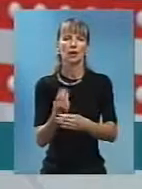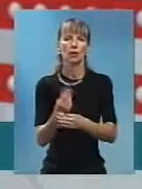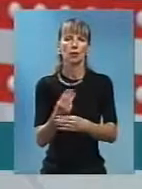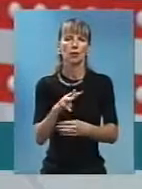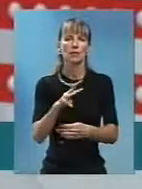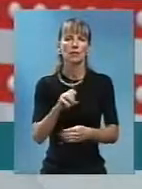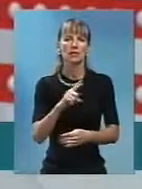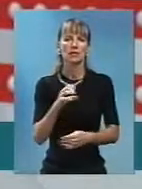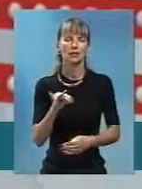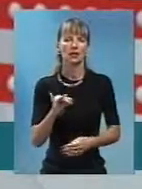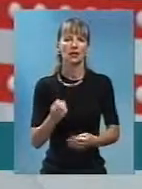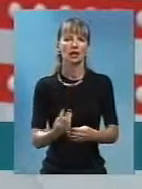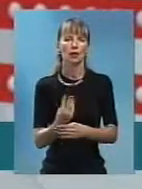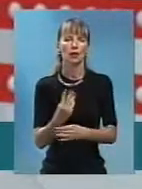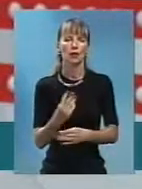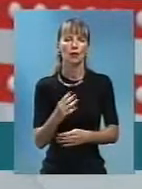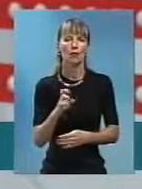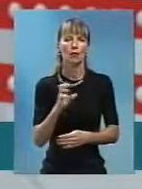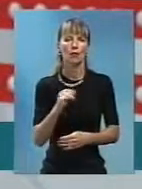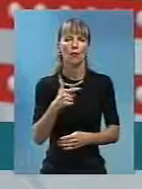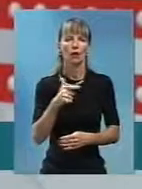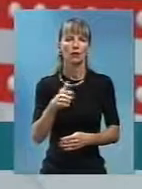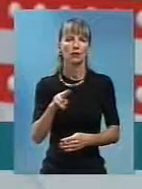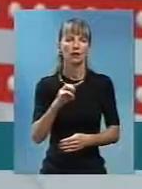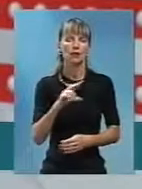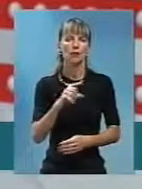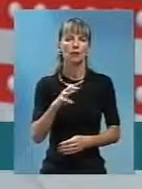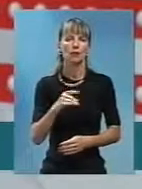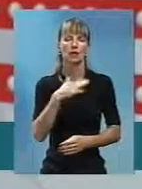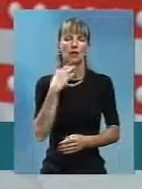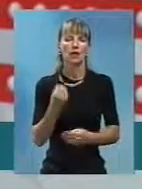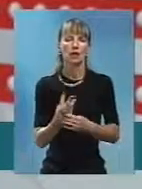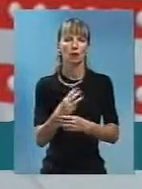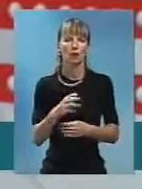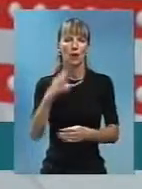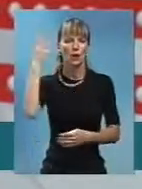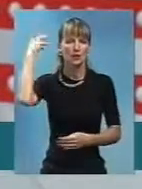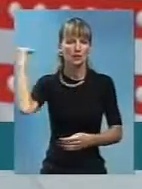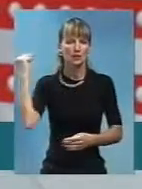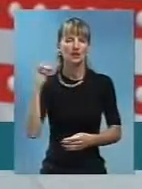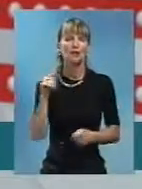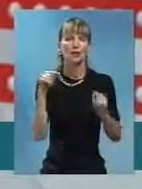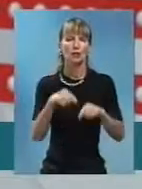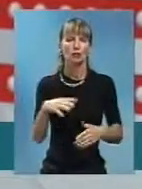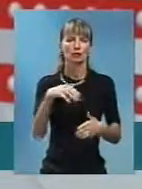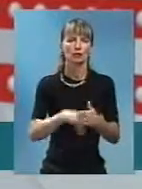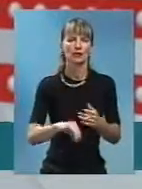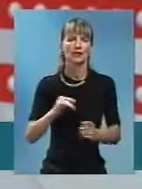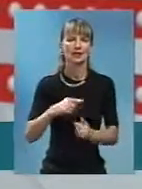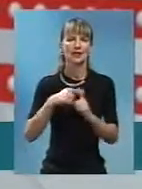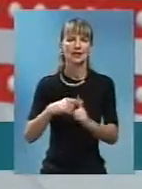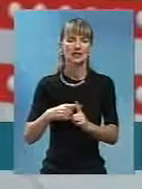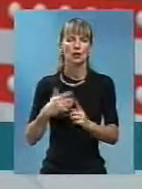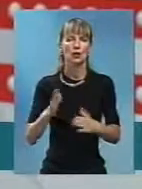і гербом Богдана Хмельницького, і багатьма гербами козацькими, і в тому числі хрестами,